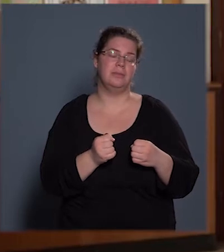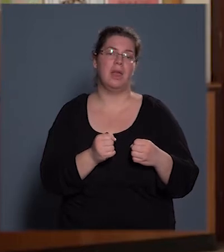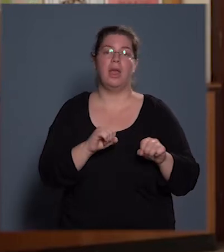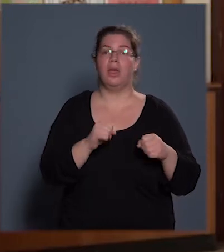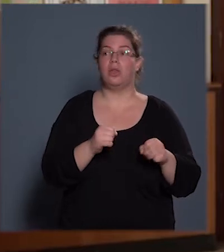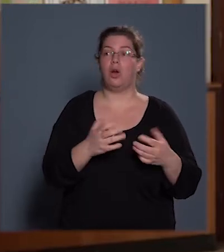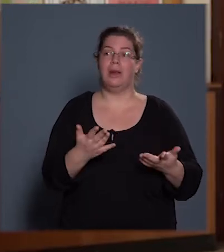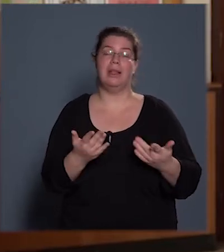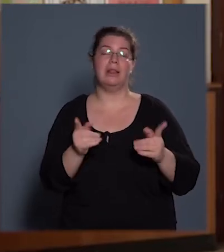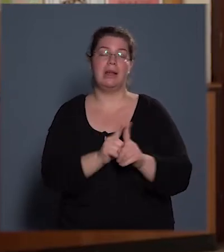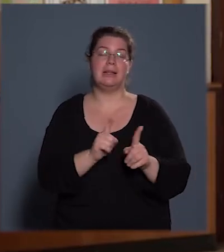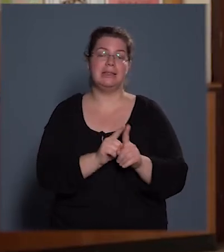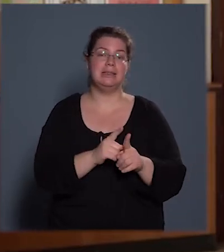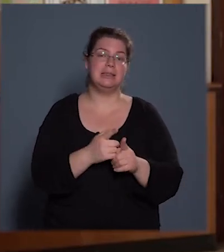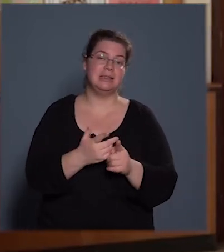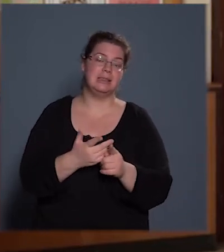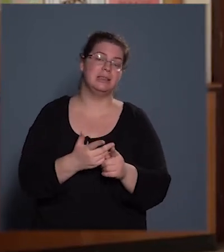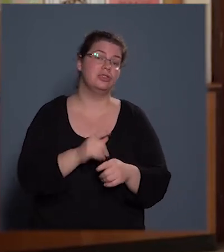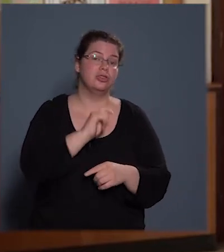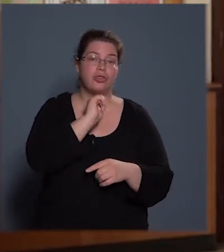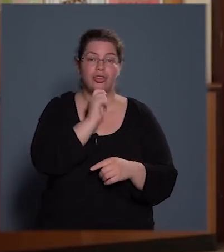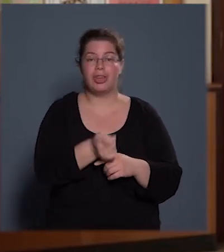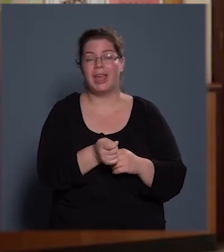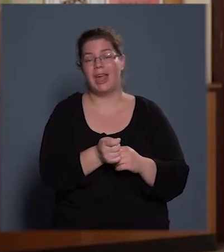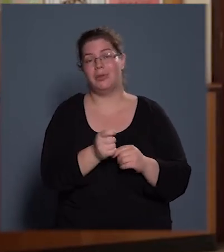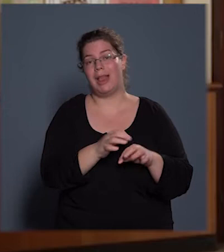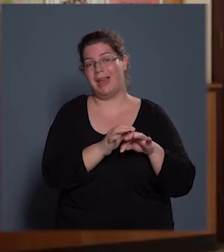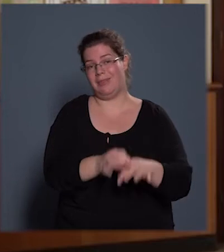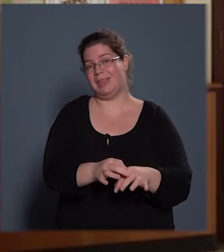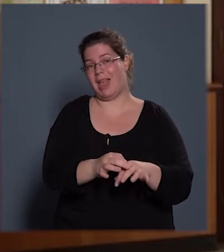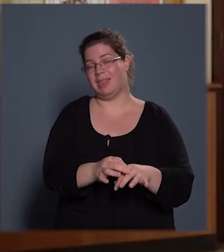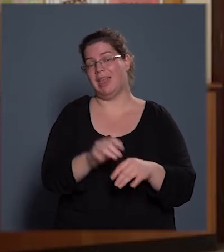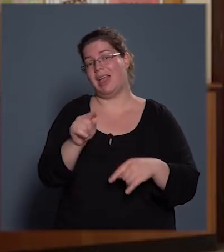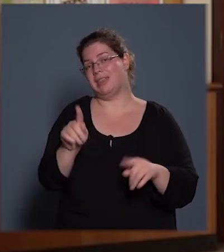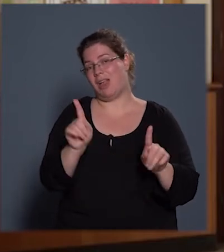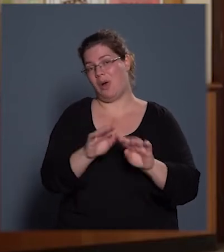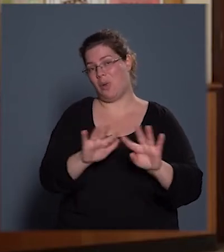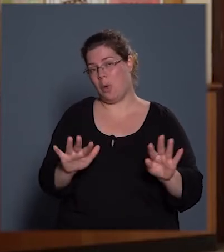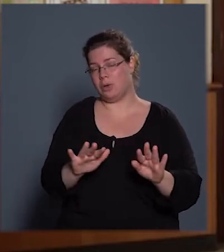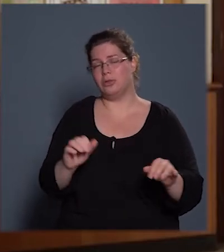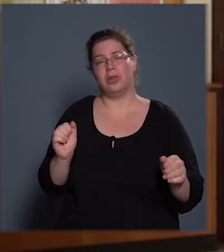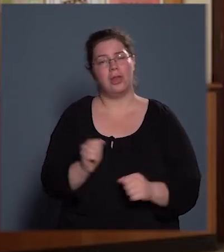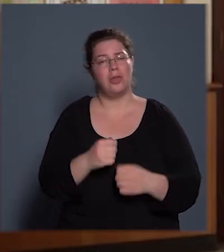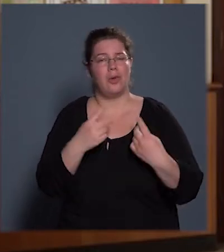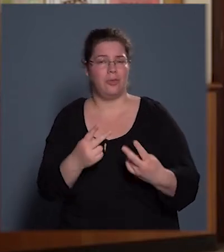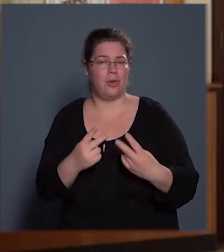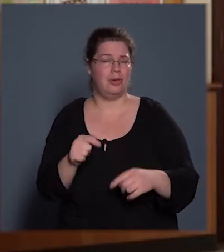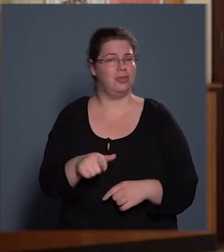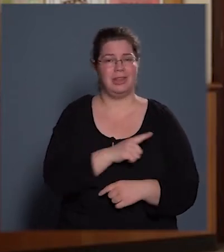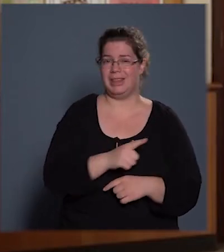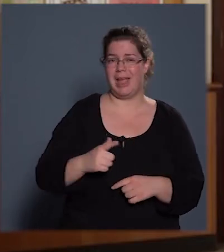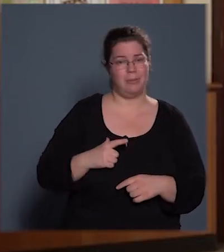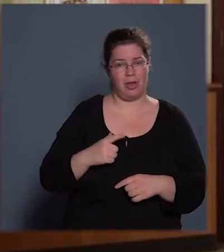gyakorlatilag így sikerül elvezetni ezt a kórust. Nagyon fontos itt nem csak